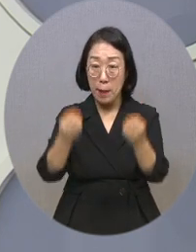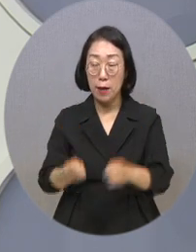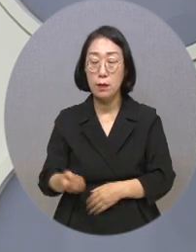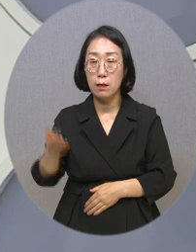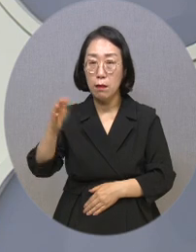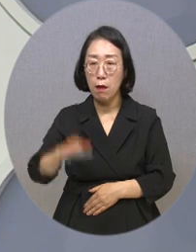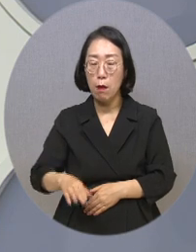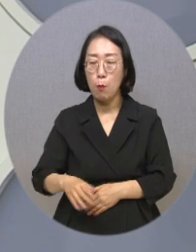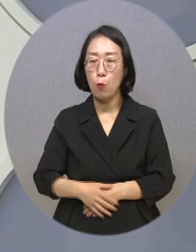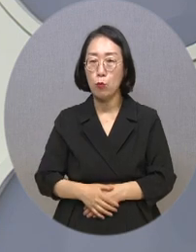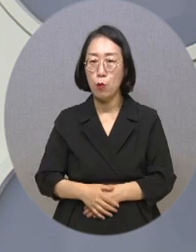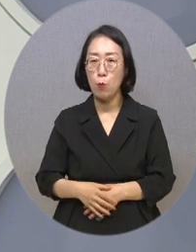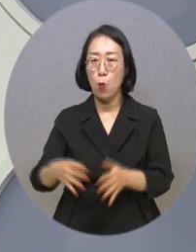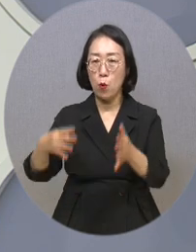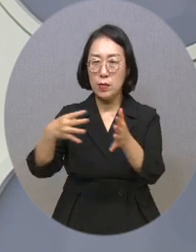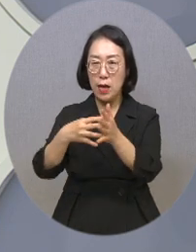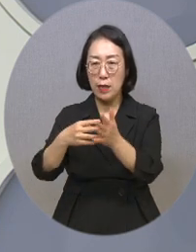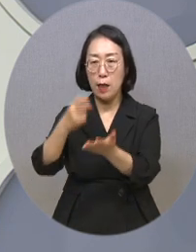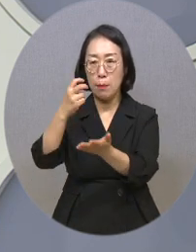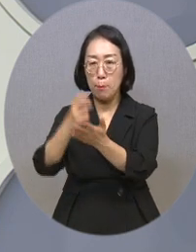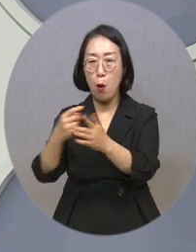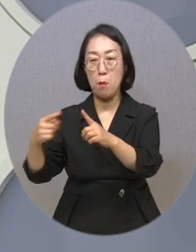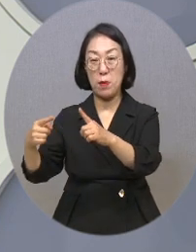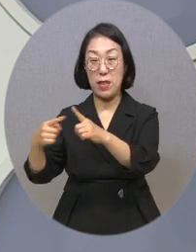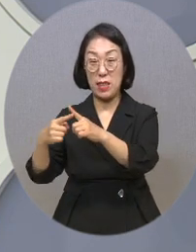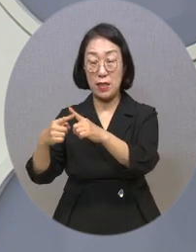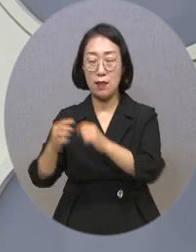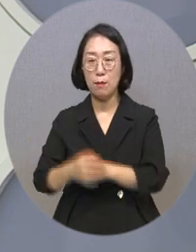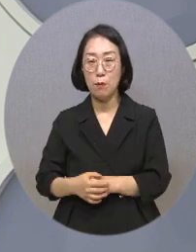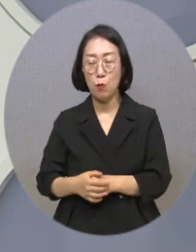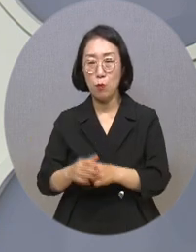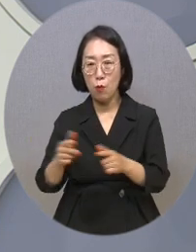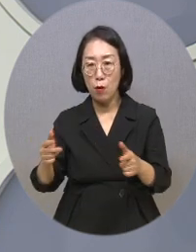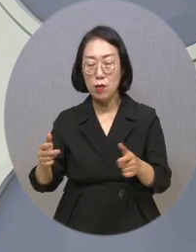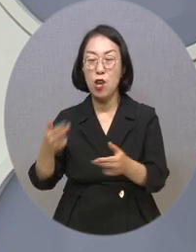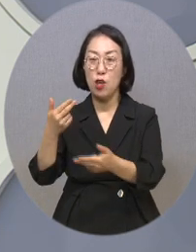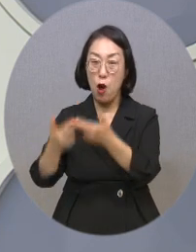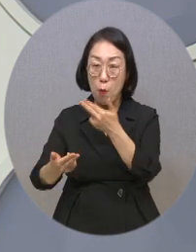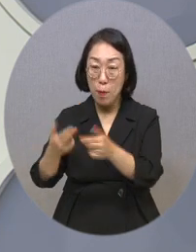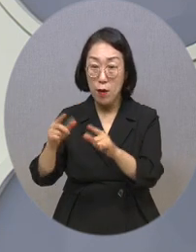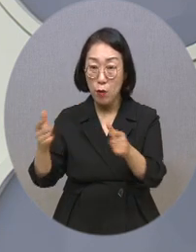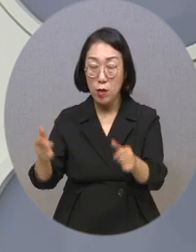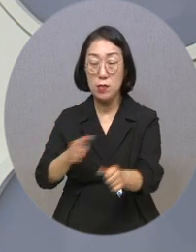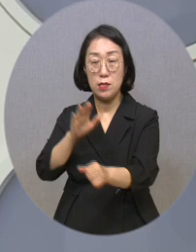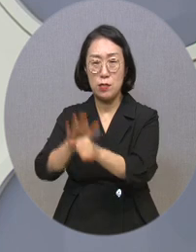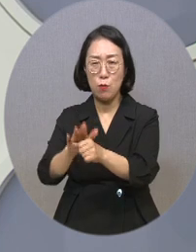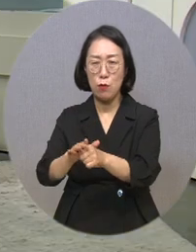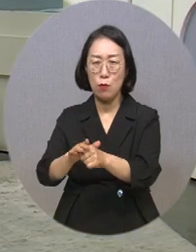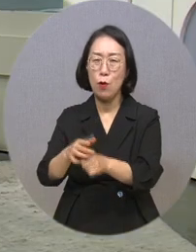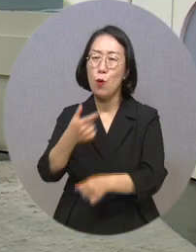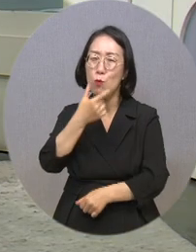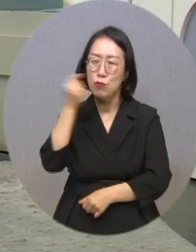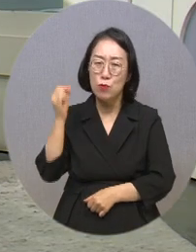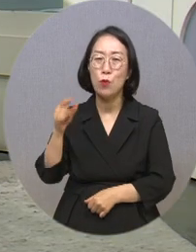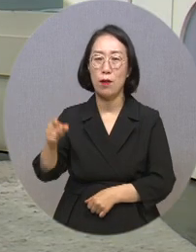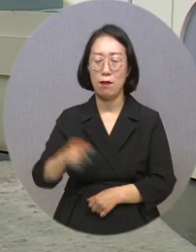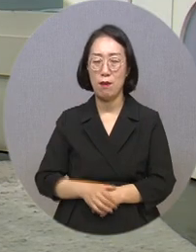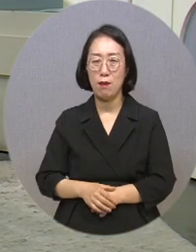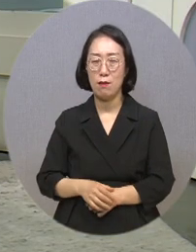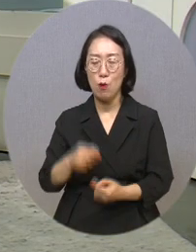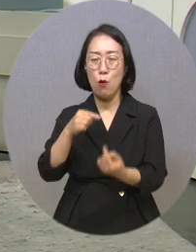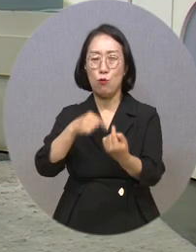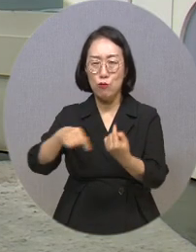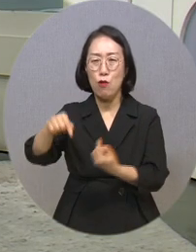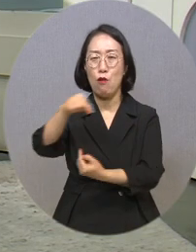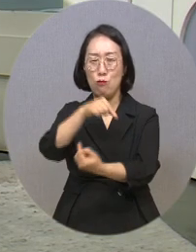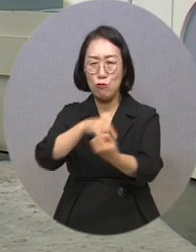그 사단법인 이런 그 지원은 조금 부족한 형편이거든요. 그래서 그 협회를 운영하기가 좀 쉽지